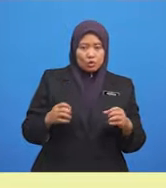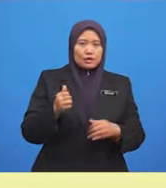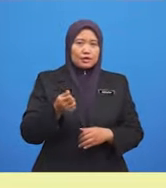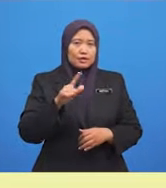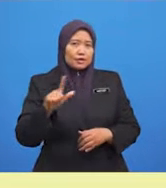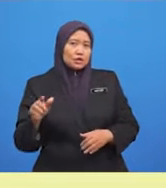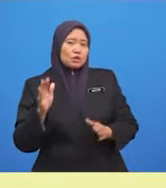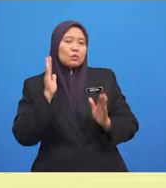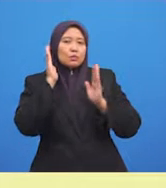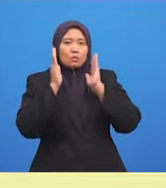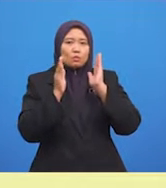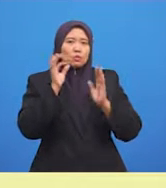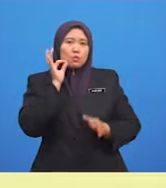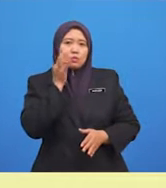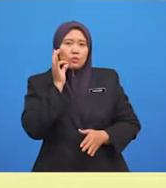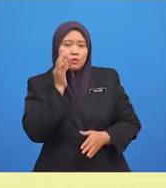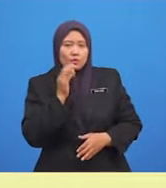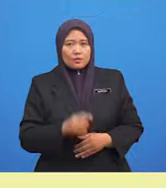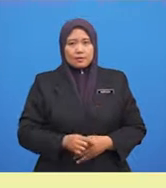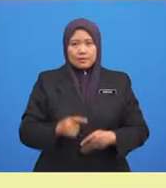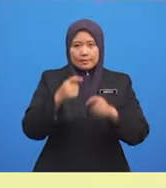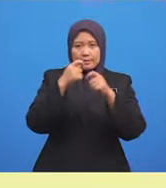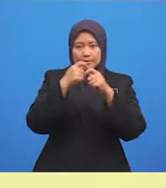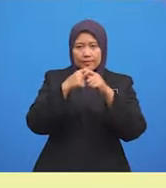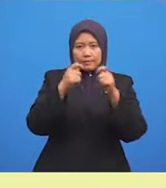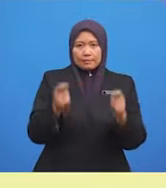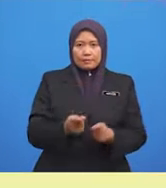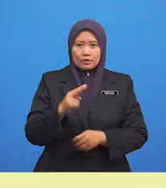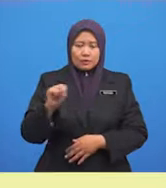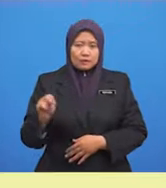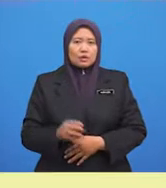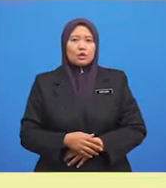tempatan. Durian ialah unsur bagi B.